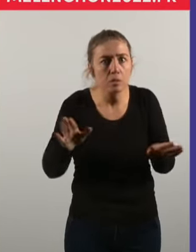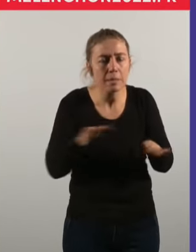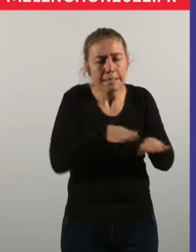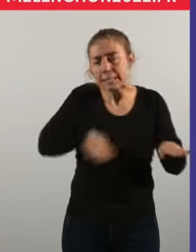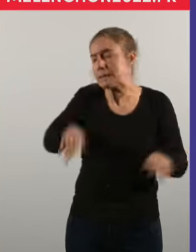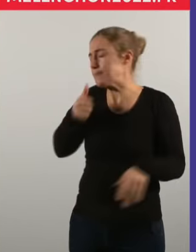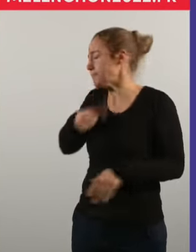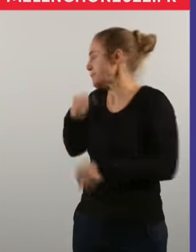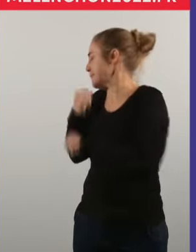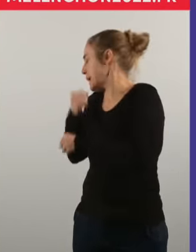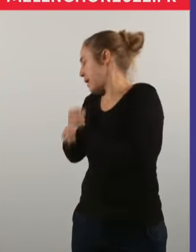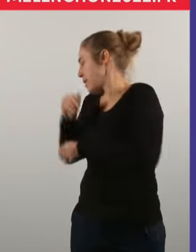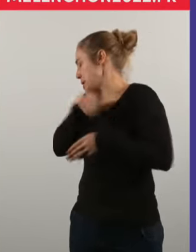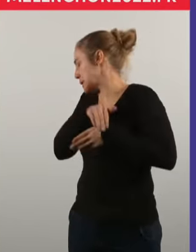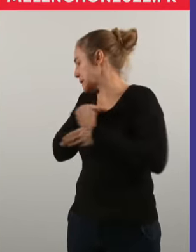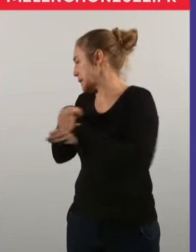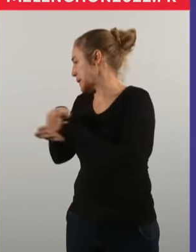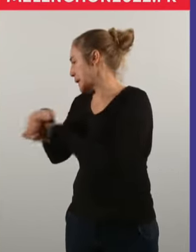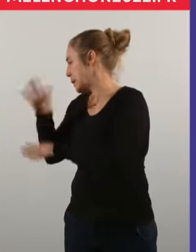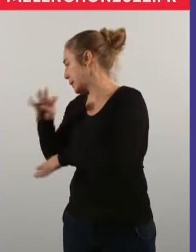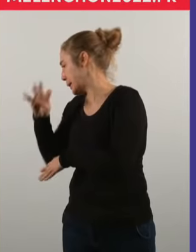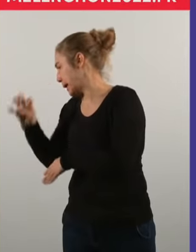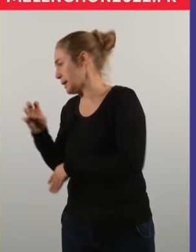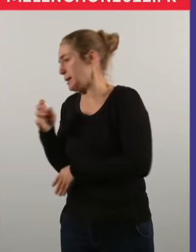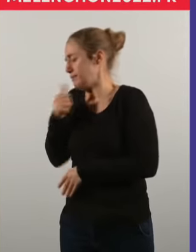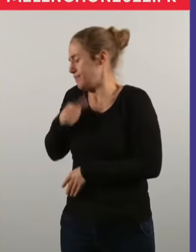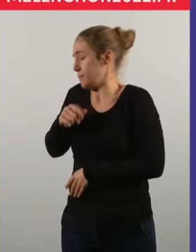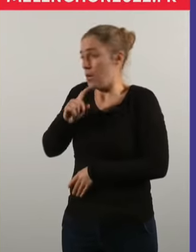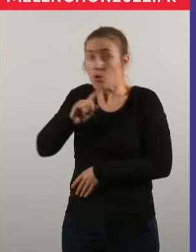d'aller travailler tous les soirs, tous les week-ends.